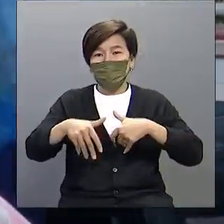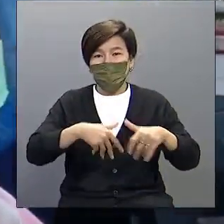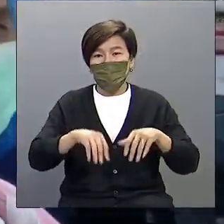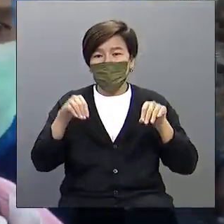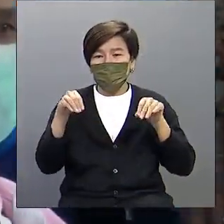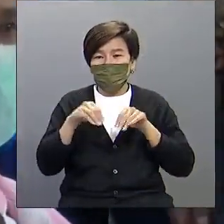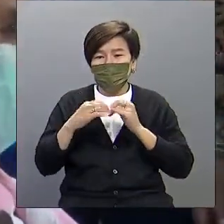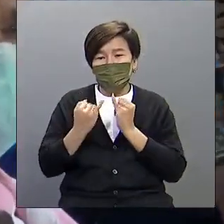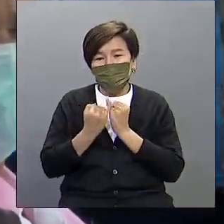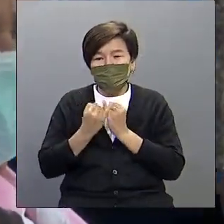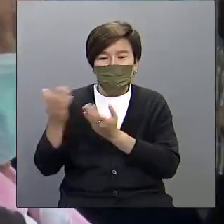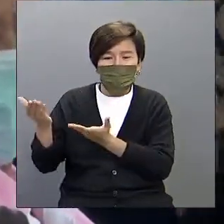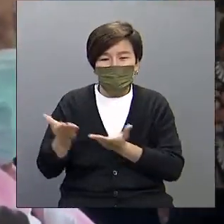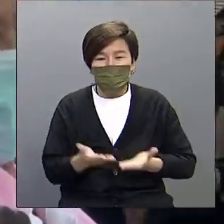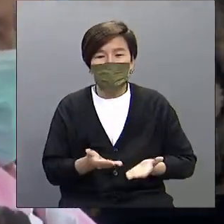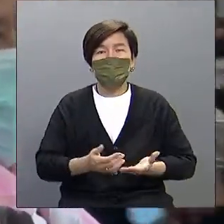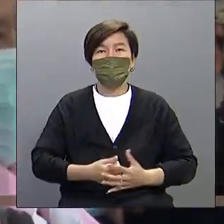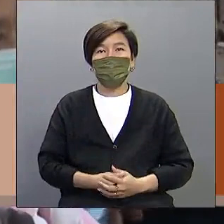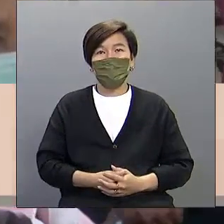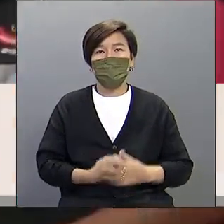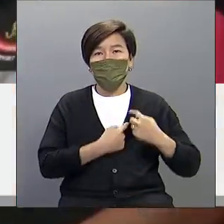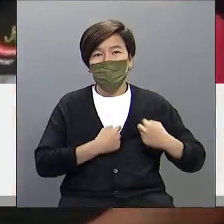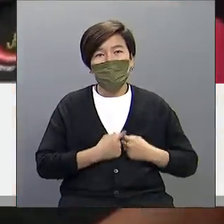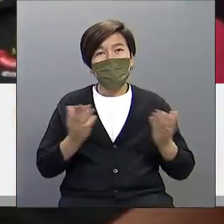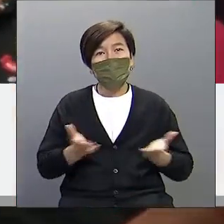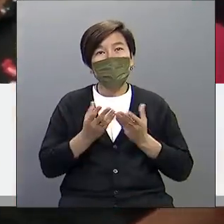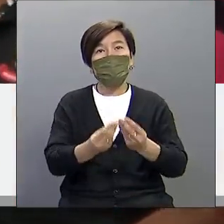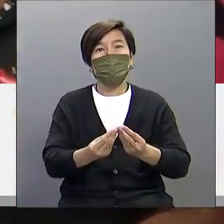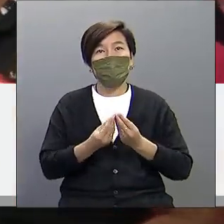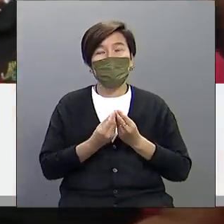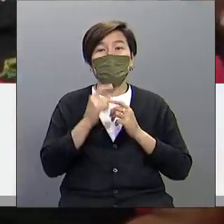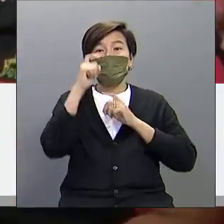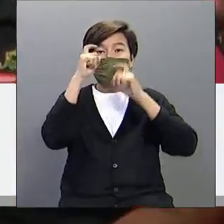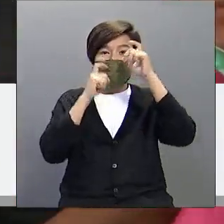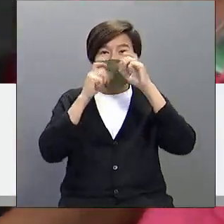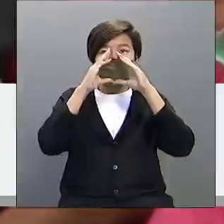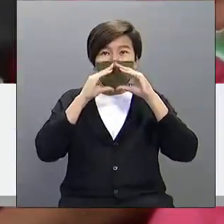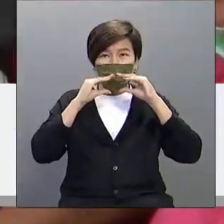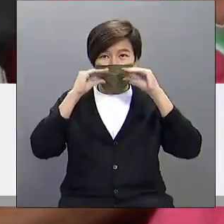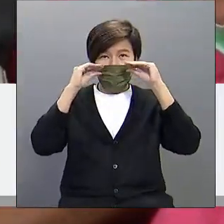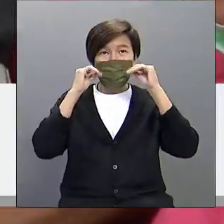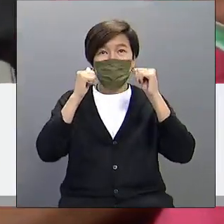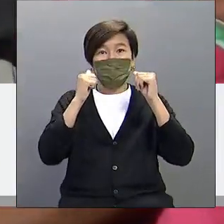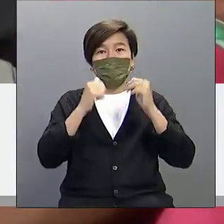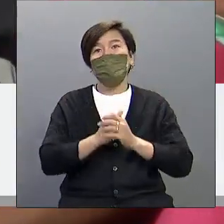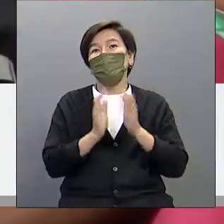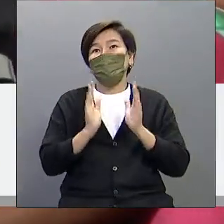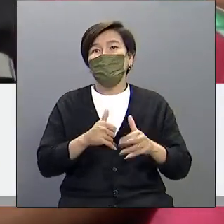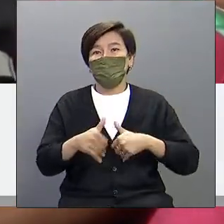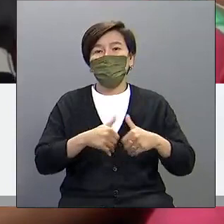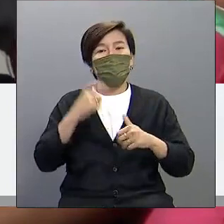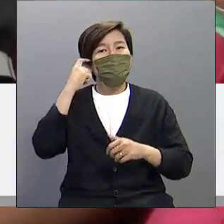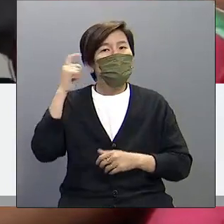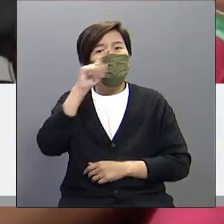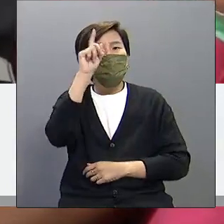เข้าให้กำลังใจจำนวนมากค่ะโดยสีหน้าสีตาที่ยิ้มแย้มแจ่มใสนายนิพนธ์ย้ำนะคะว่าประชาชนไม่ต้องสง